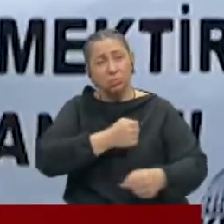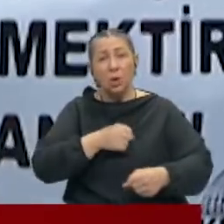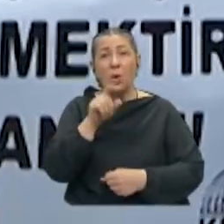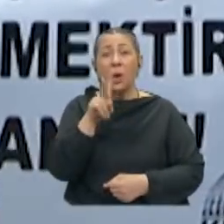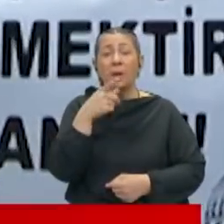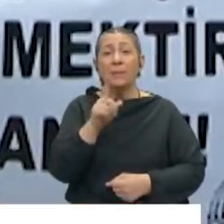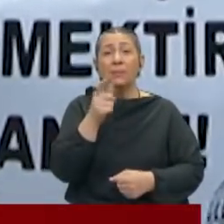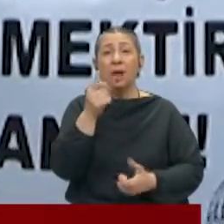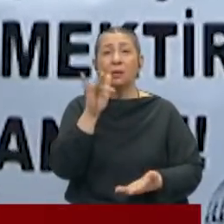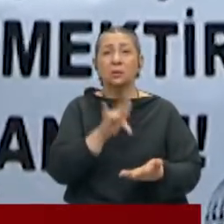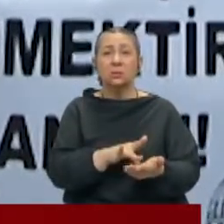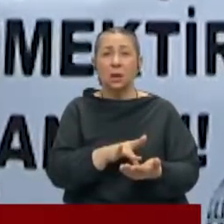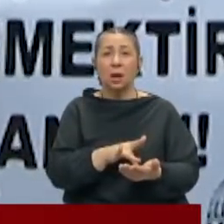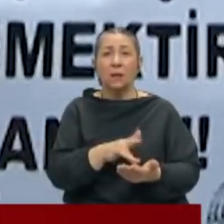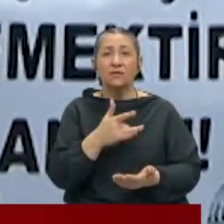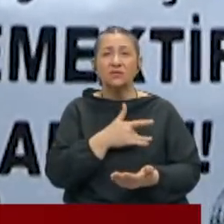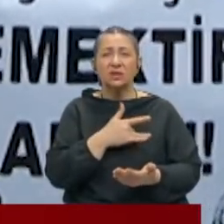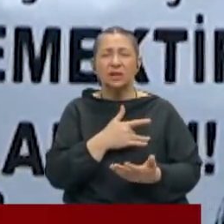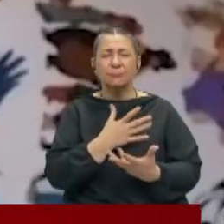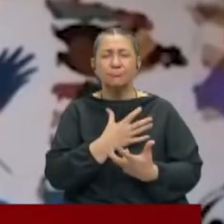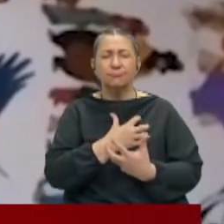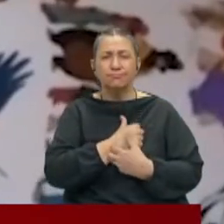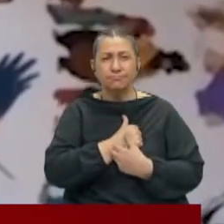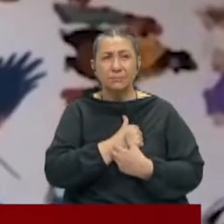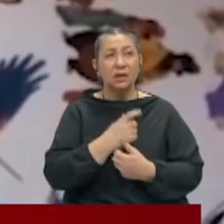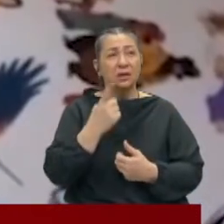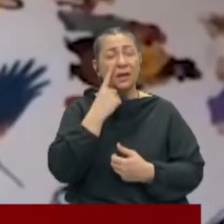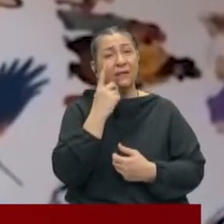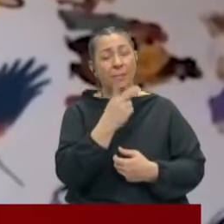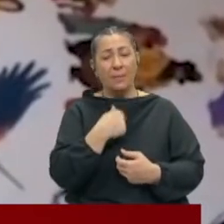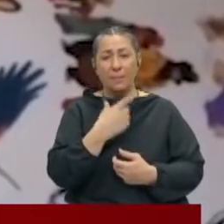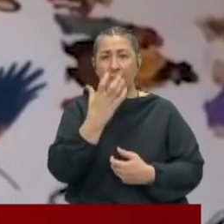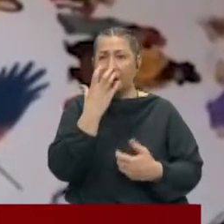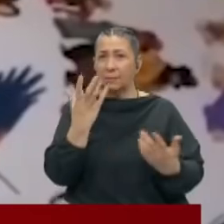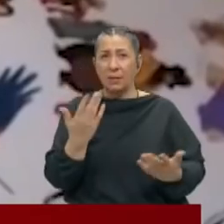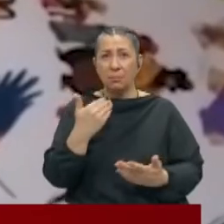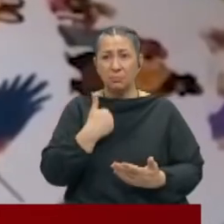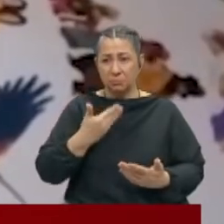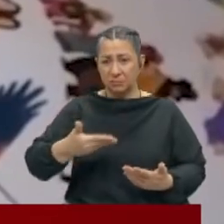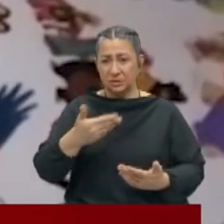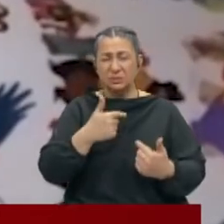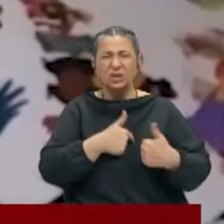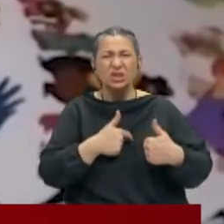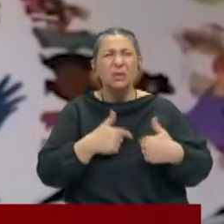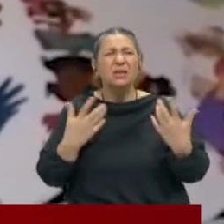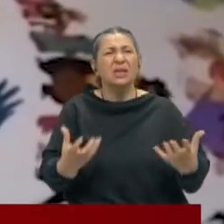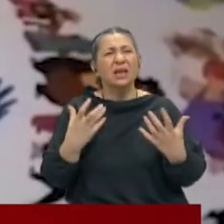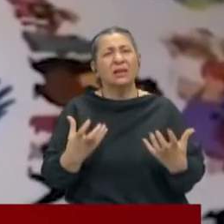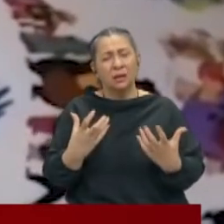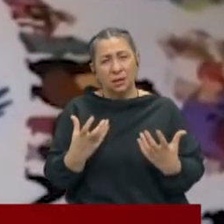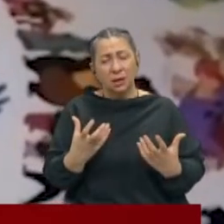12 bin lira para cezası vicdanları kanattı. Devletimizden benim beklediğim, bizim bağrımız yandı, canımız